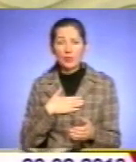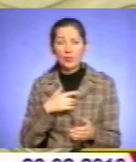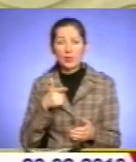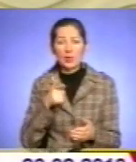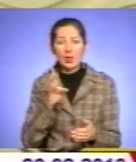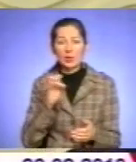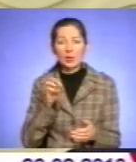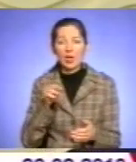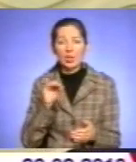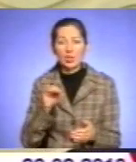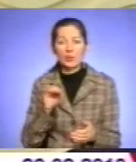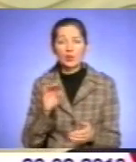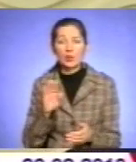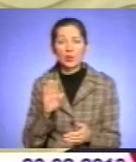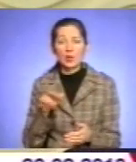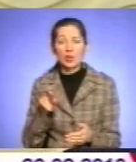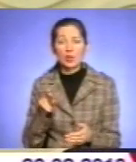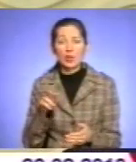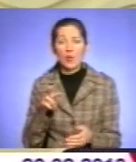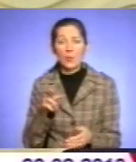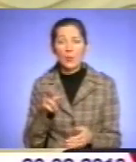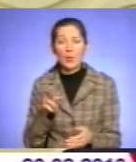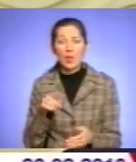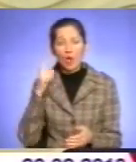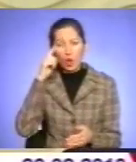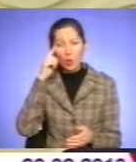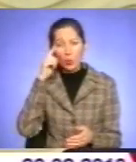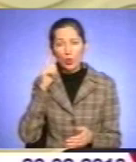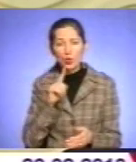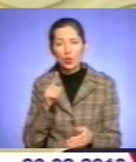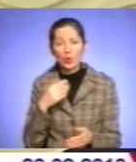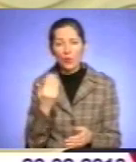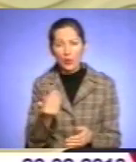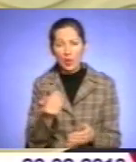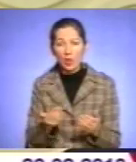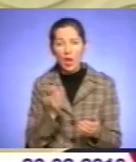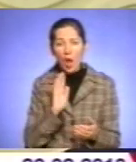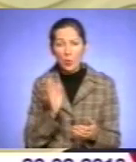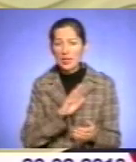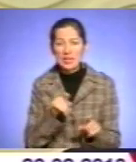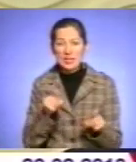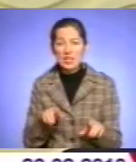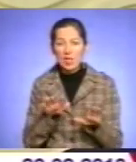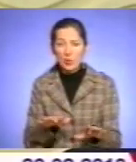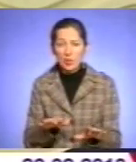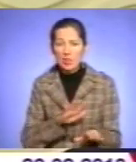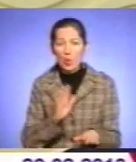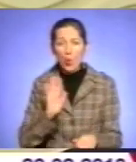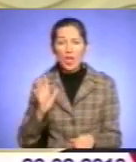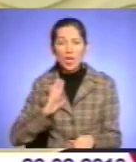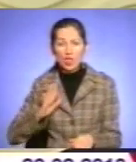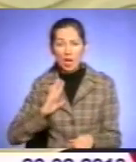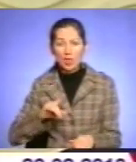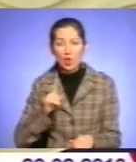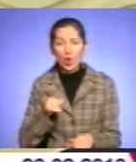Гнатів Ярослав, Микола Ярославович. Думаю, що ви якраз, якщо будете не сидіти на місці, не будете чекати, то в